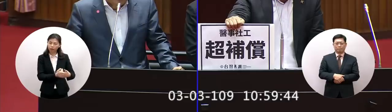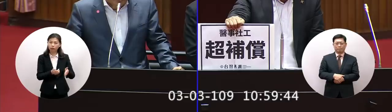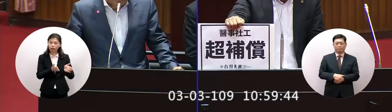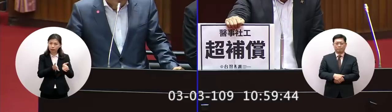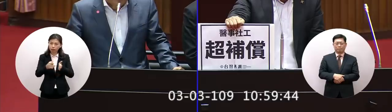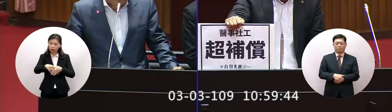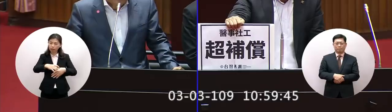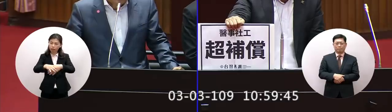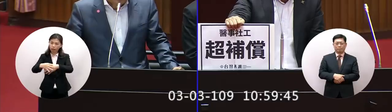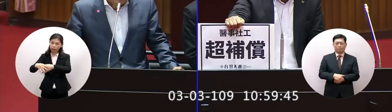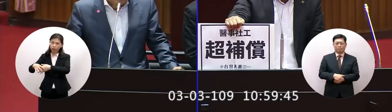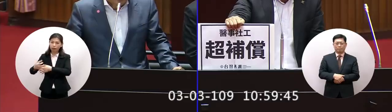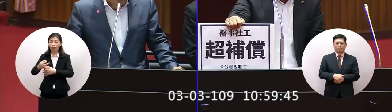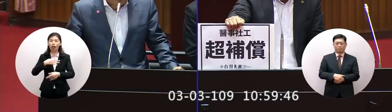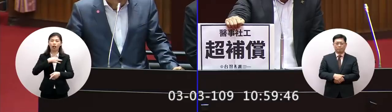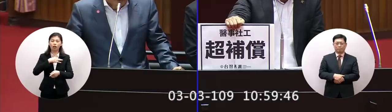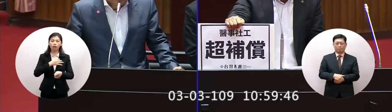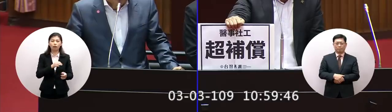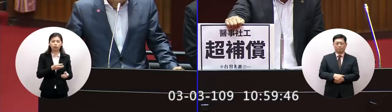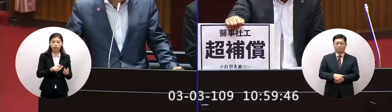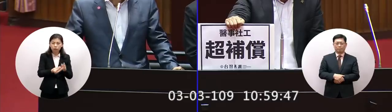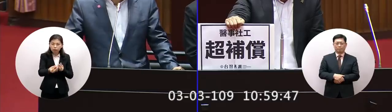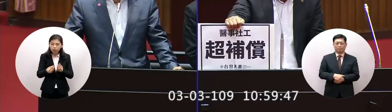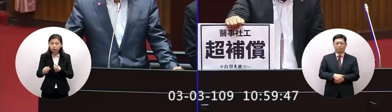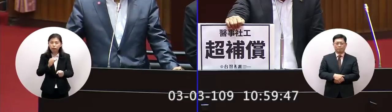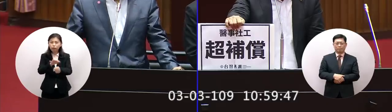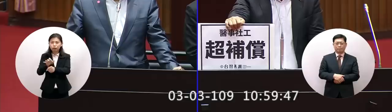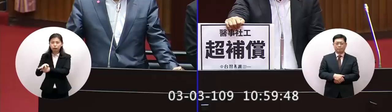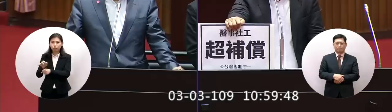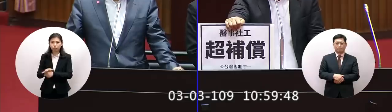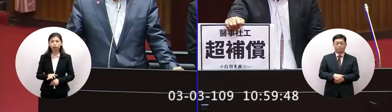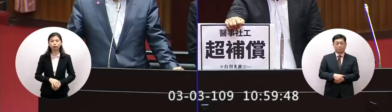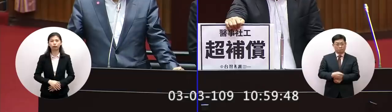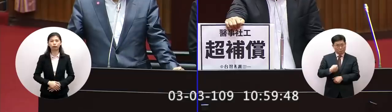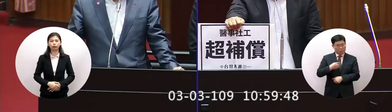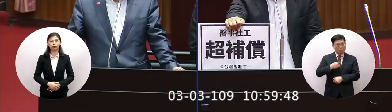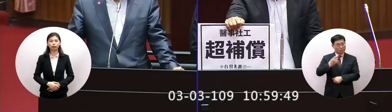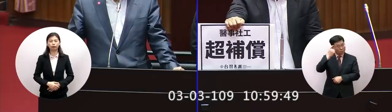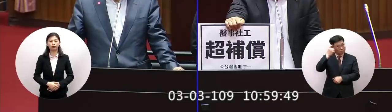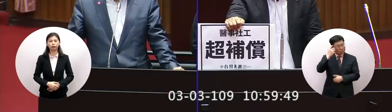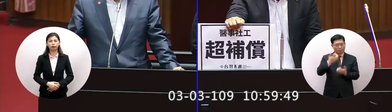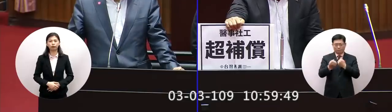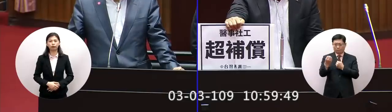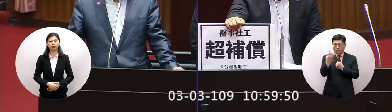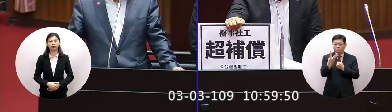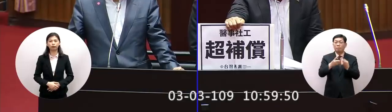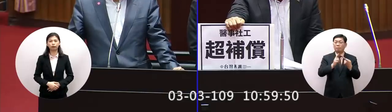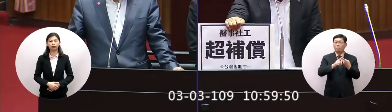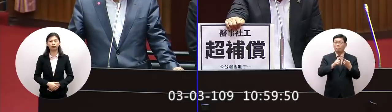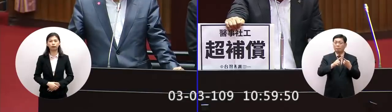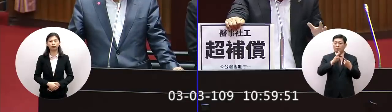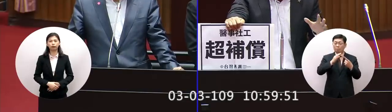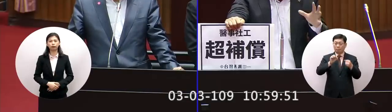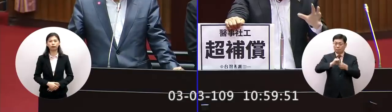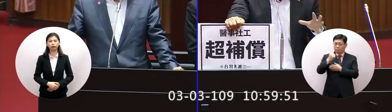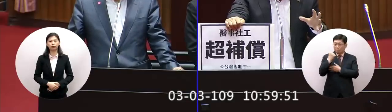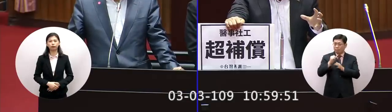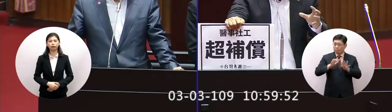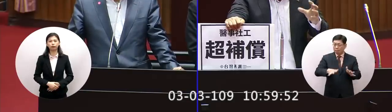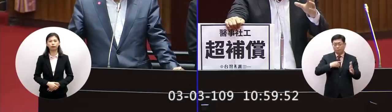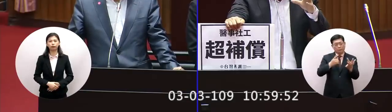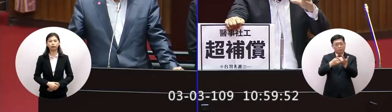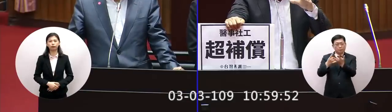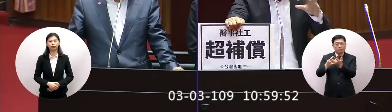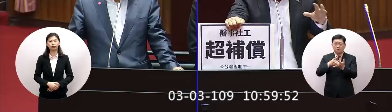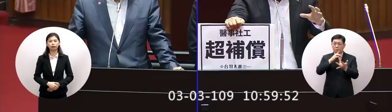项目里面不足的部分，我们再予以补足。 我的理解分作三个部分啦，一部分是加强即马也做